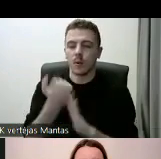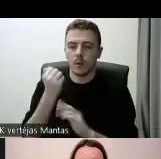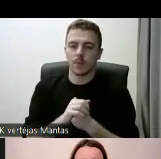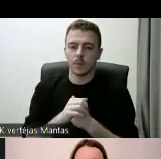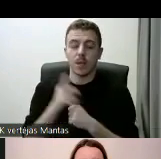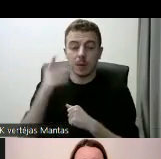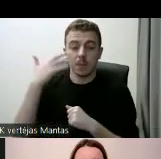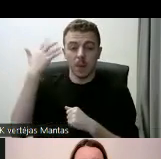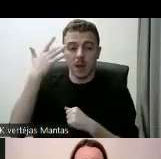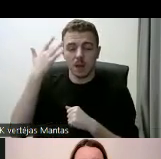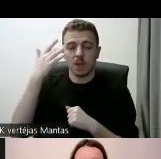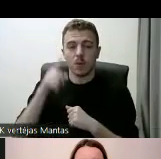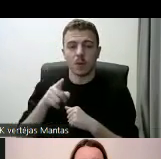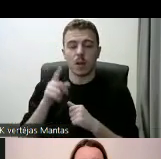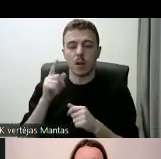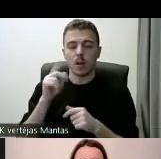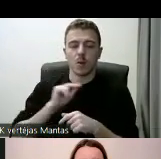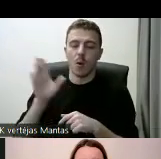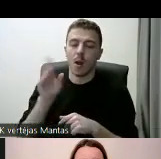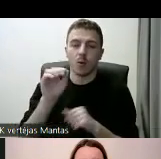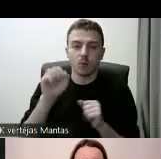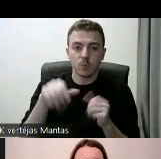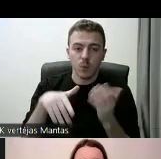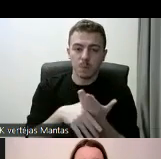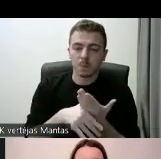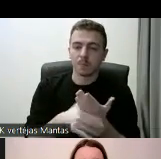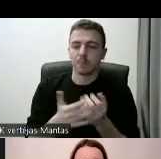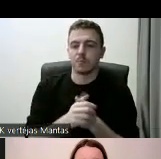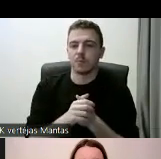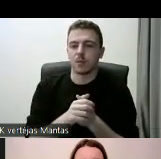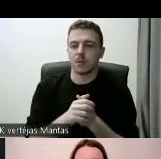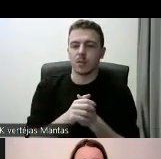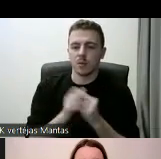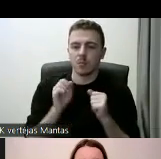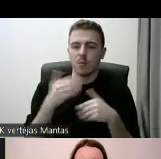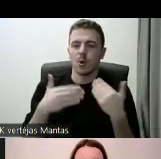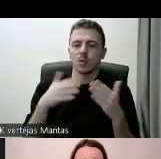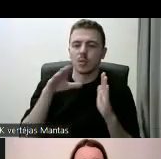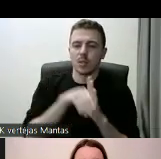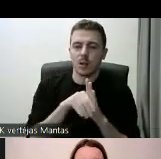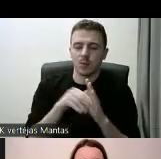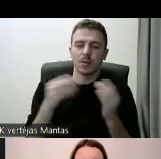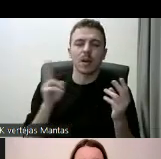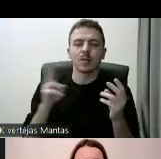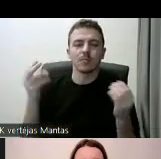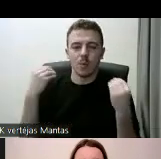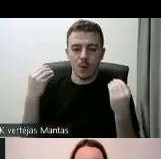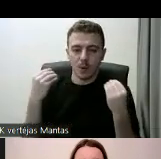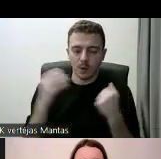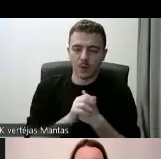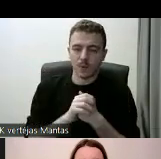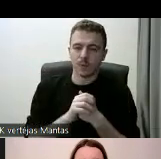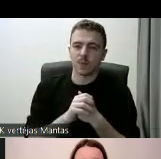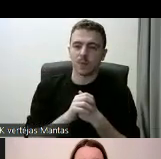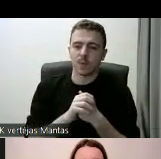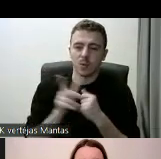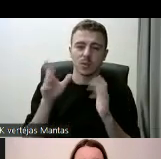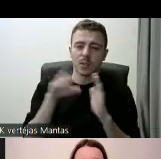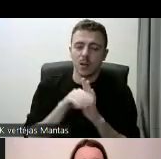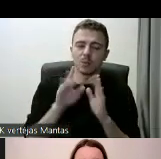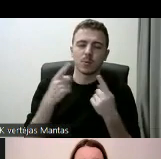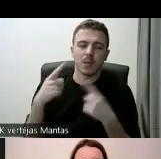galėtų jūs padėti, kaip galėtumėte įtraukti šį procesą besimokančiuosius, kaip jūs įtrauksite